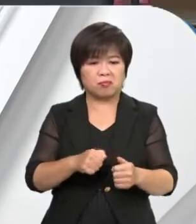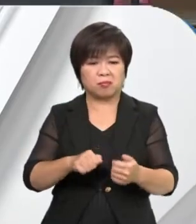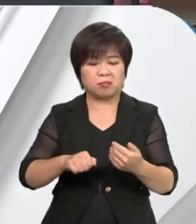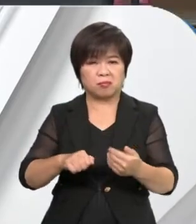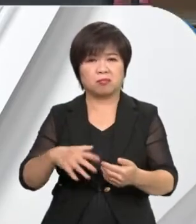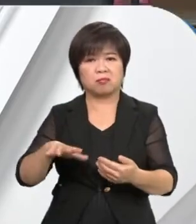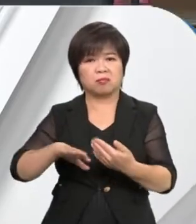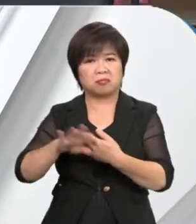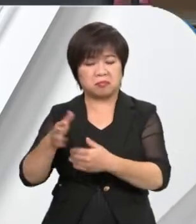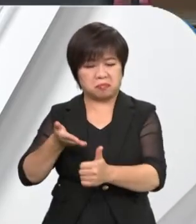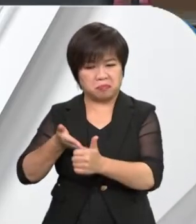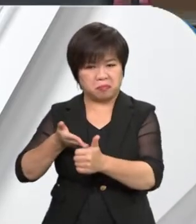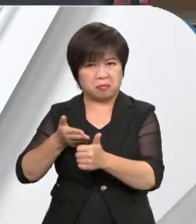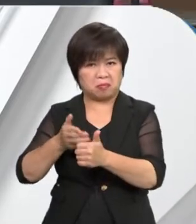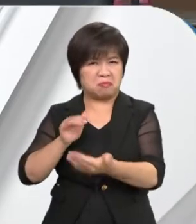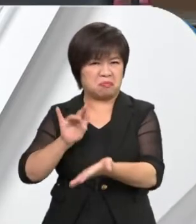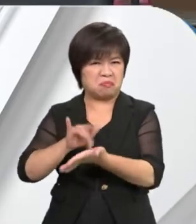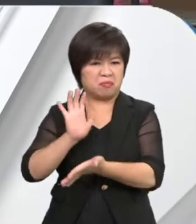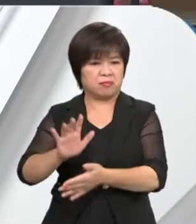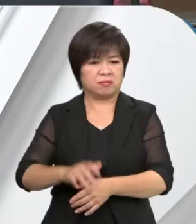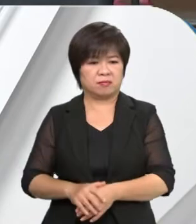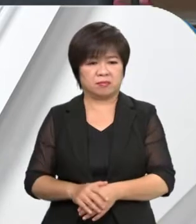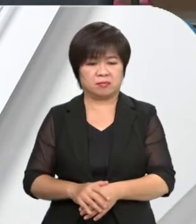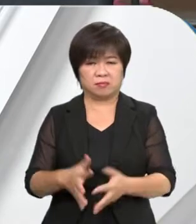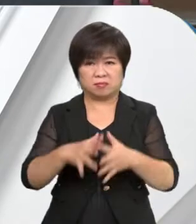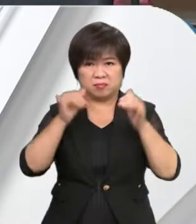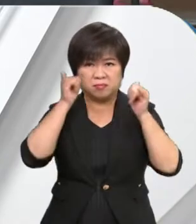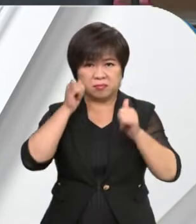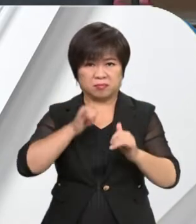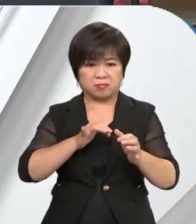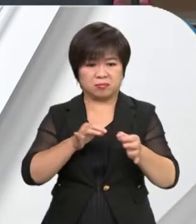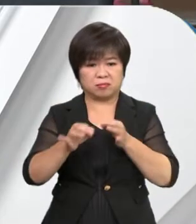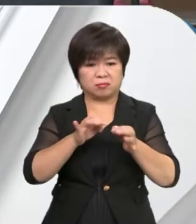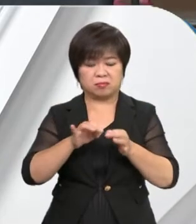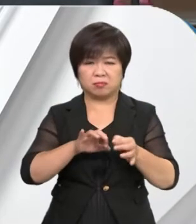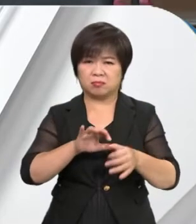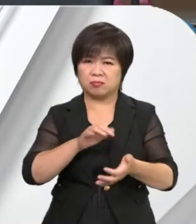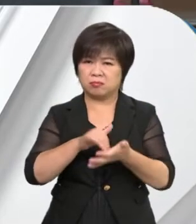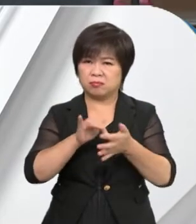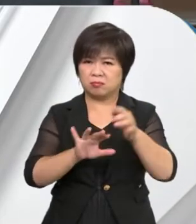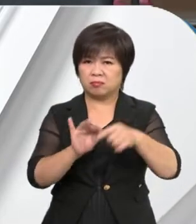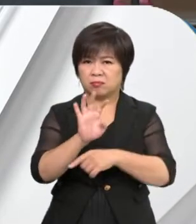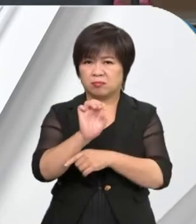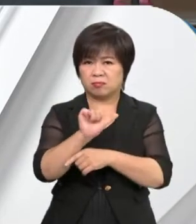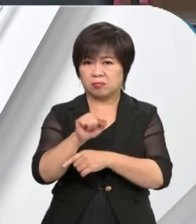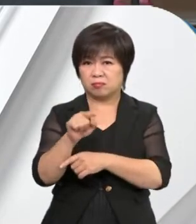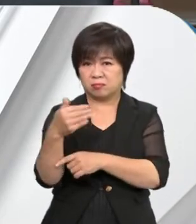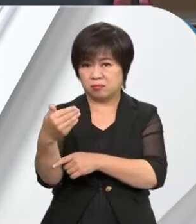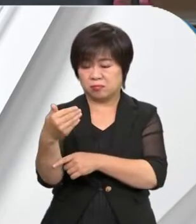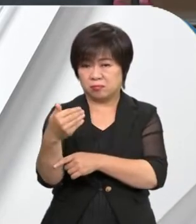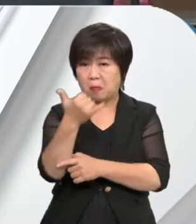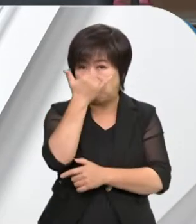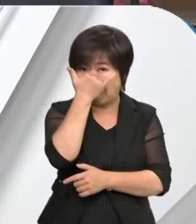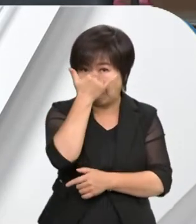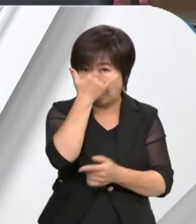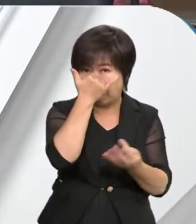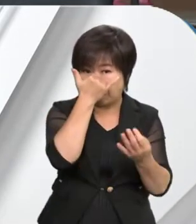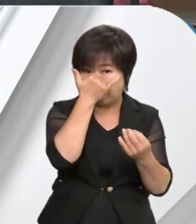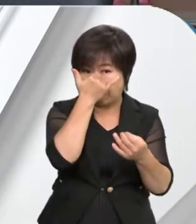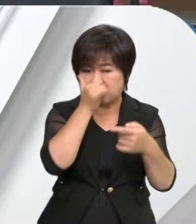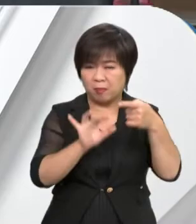的。 这个美牛的占市场的占有率是 45.9%， 美猪的部分的话只